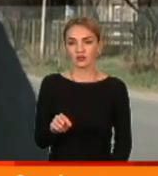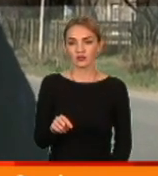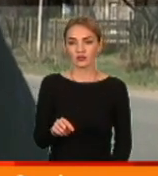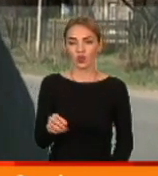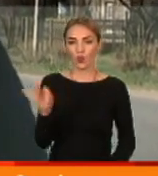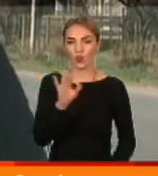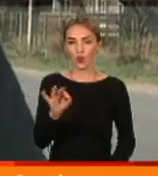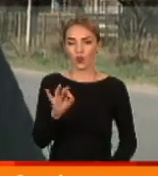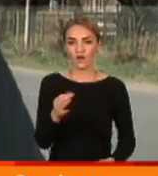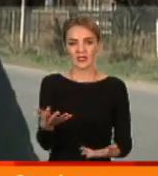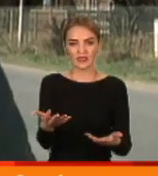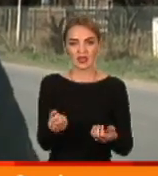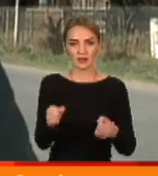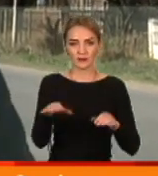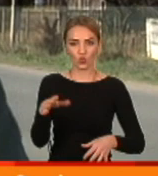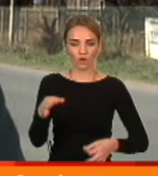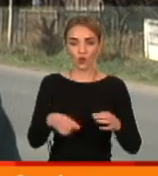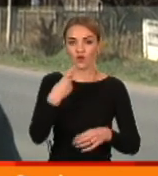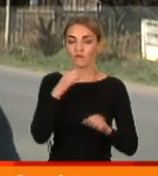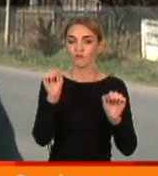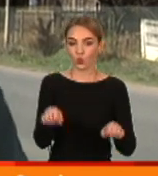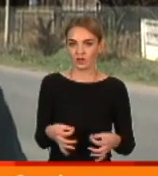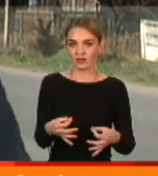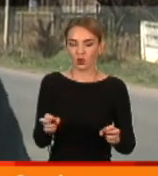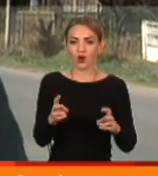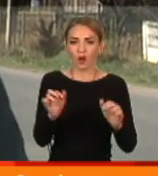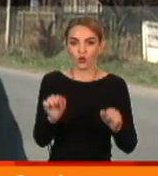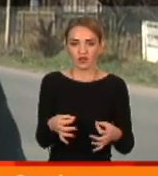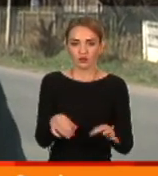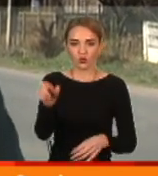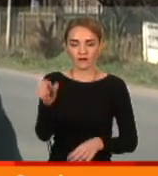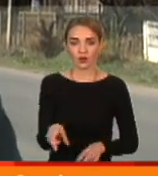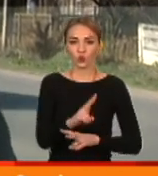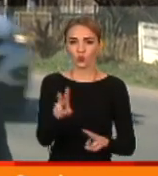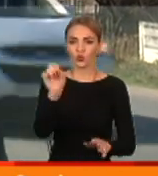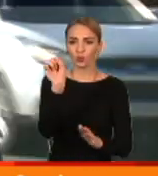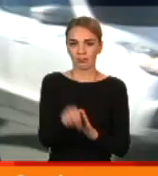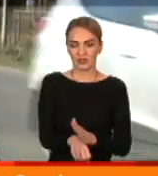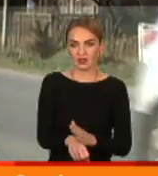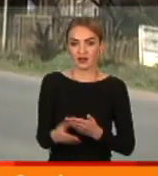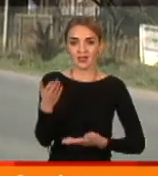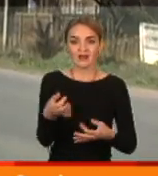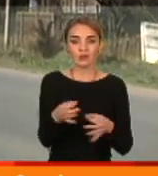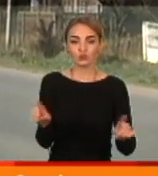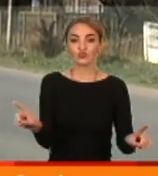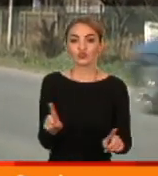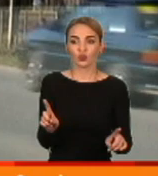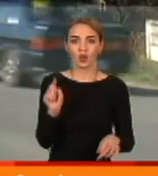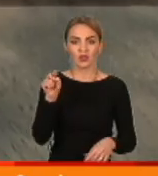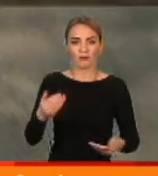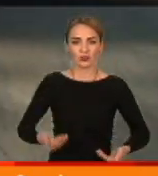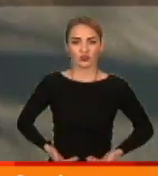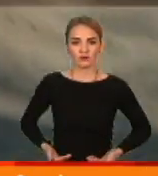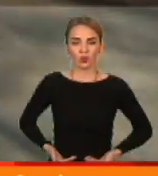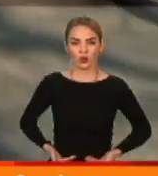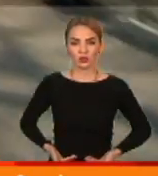вот вынесение приговора и говорят, что его могут даже выпустить. Как можно выпустить человека, который убил? Потому что если его выпустят, что тут? Он живет где?